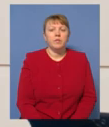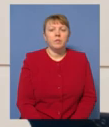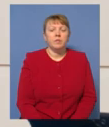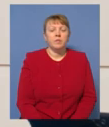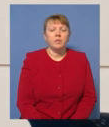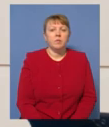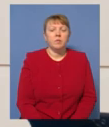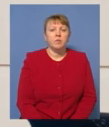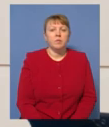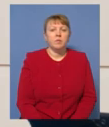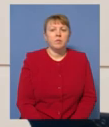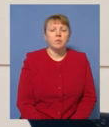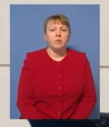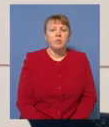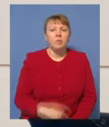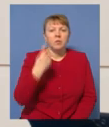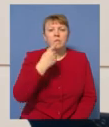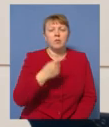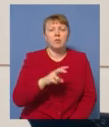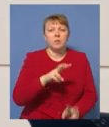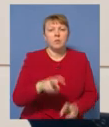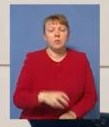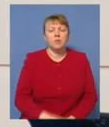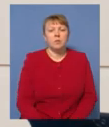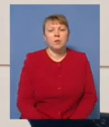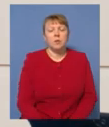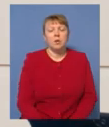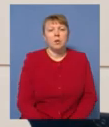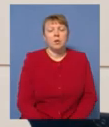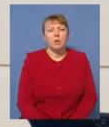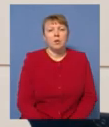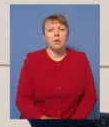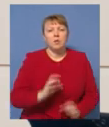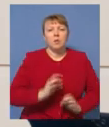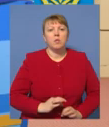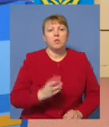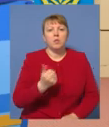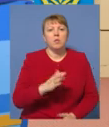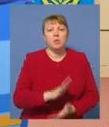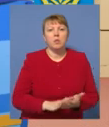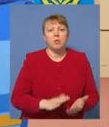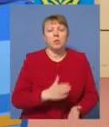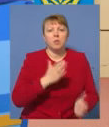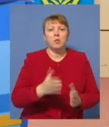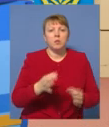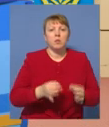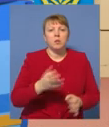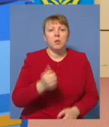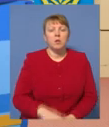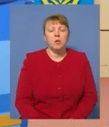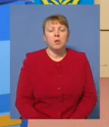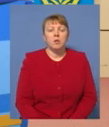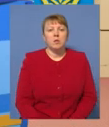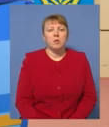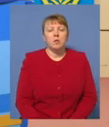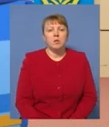Да. Органы расследования и уже прокуратура, да? Далее все дело переходит в суд. Да,